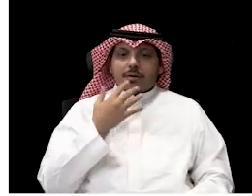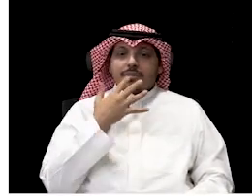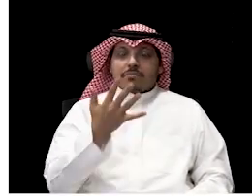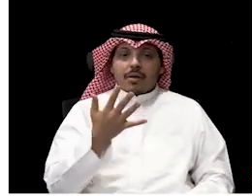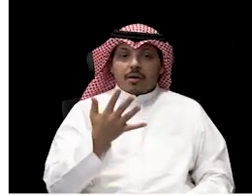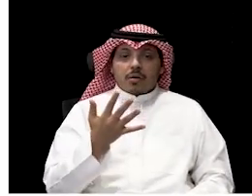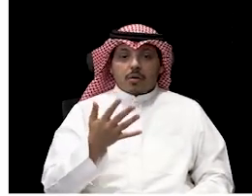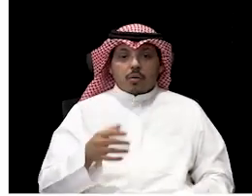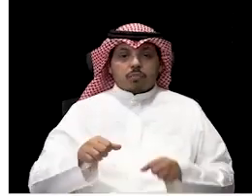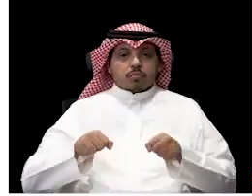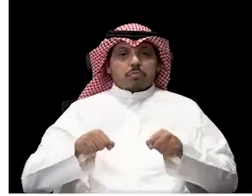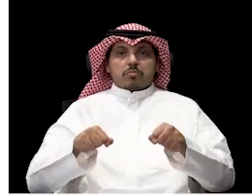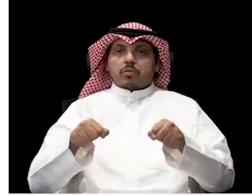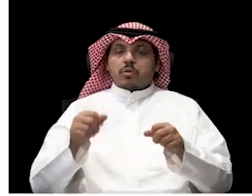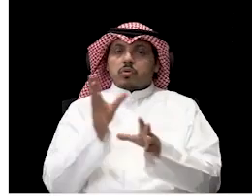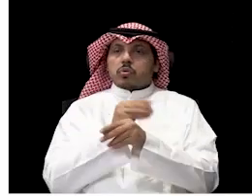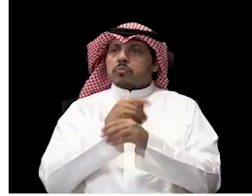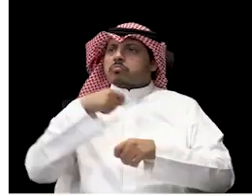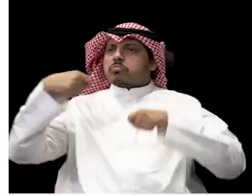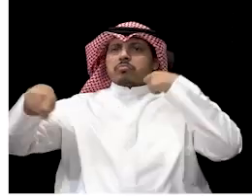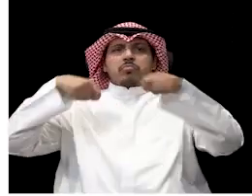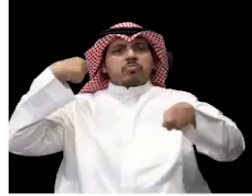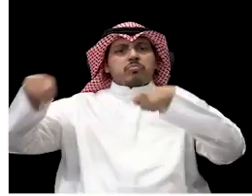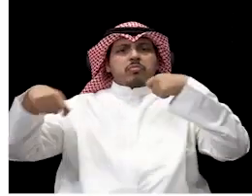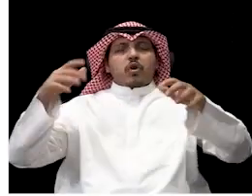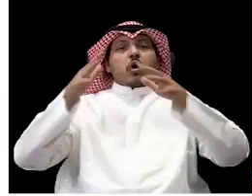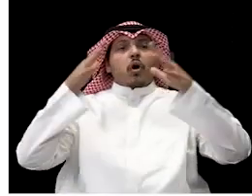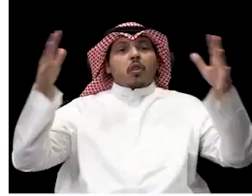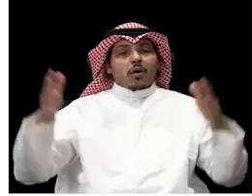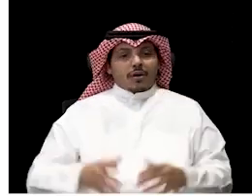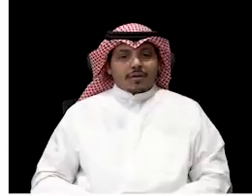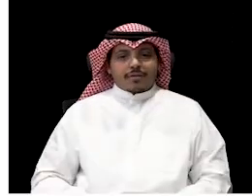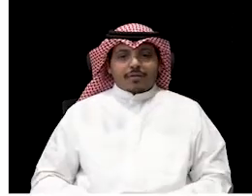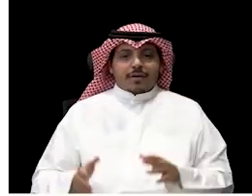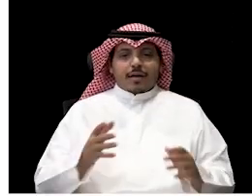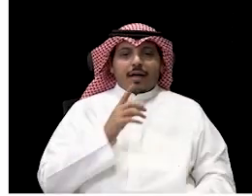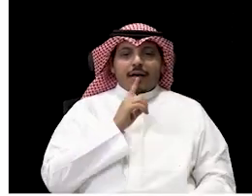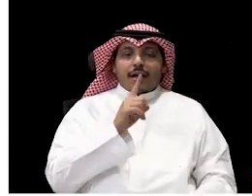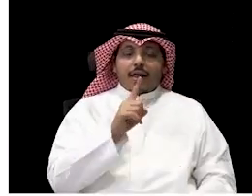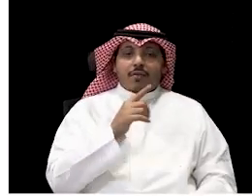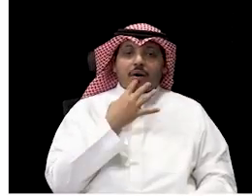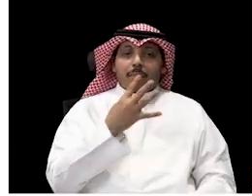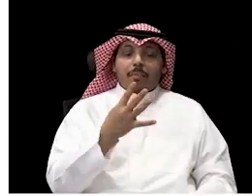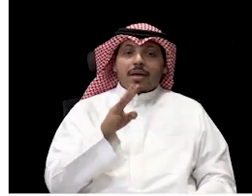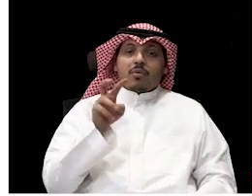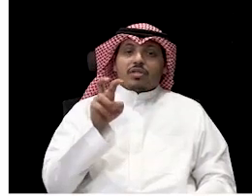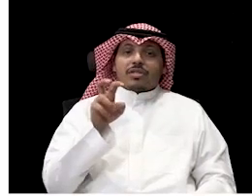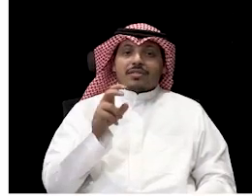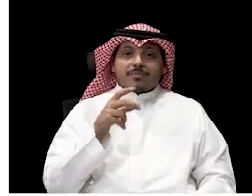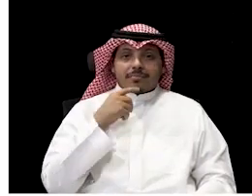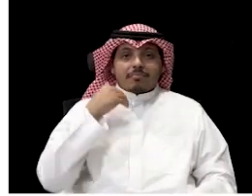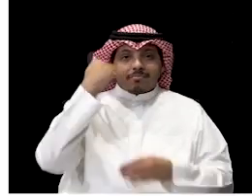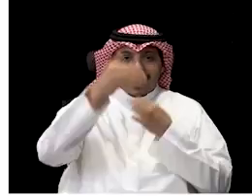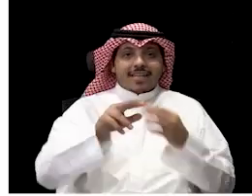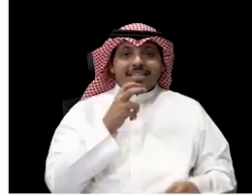كثير من الأغراض؟ في عام 1420 قلت الأغراض، لماذا؟ لانخفاض قيمة هذه